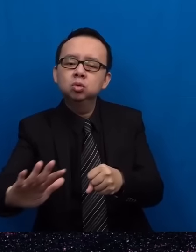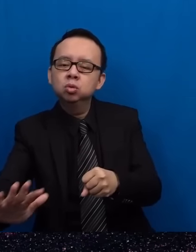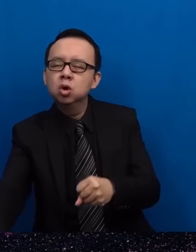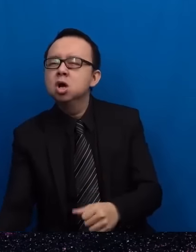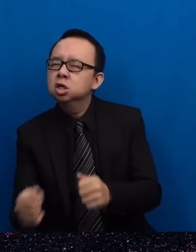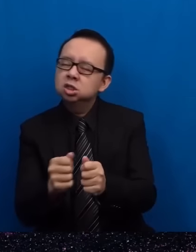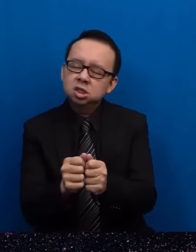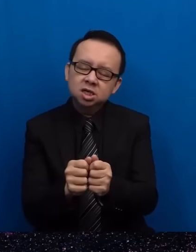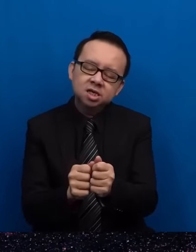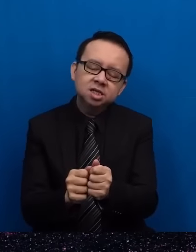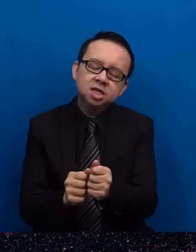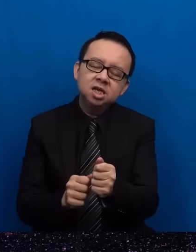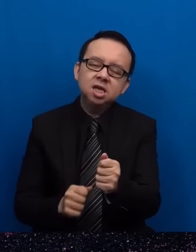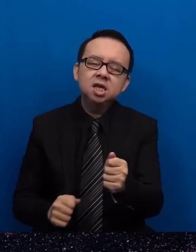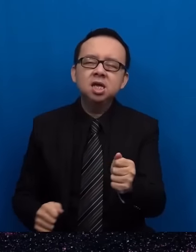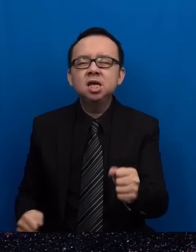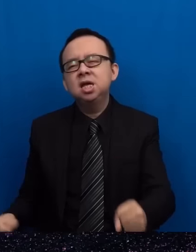setiap jam Tuhan.